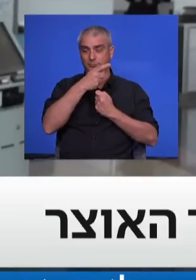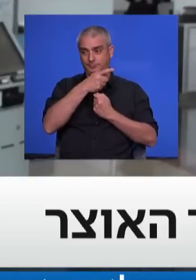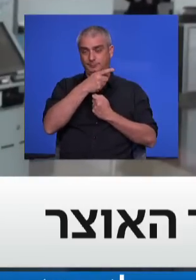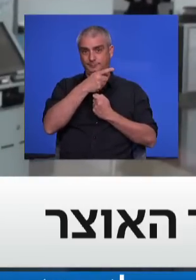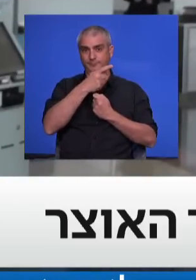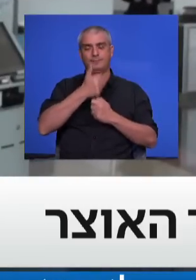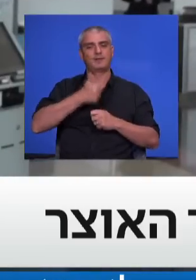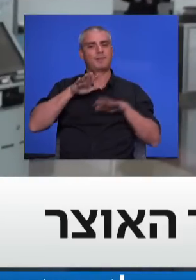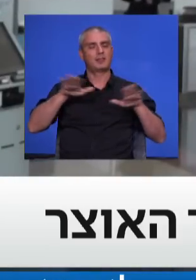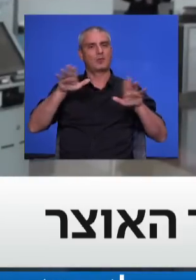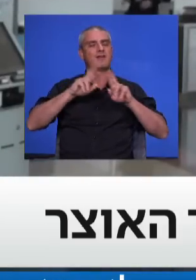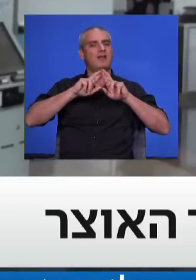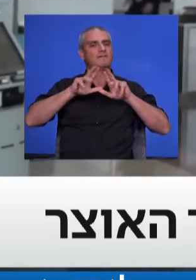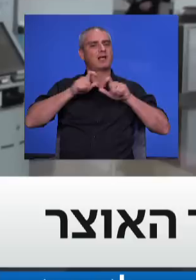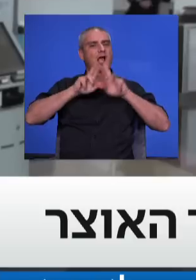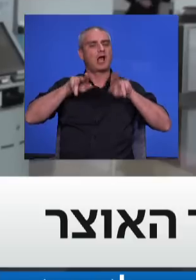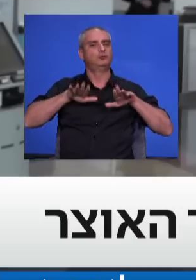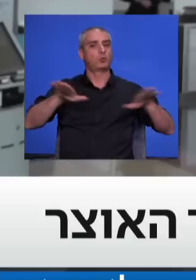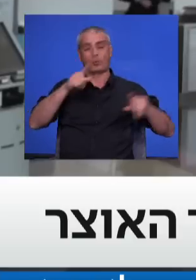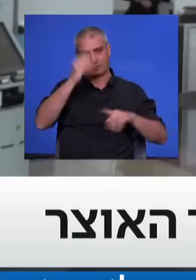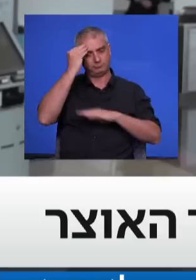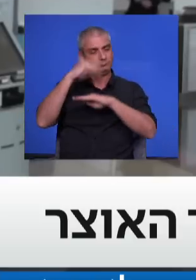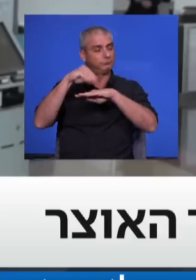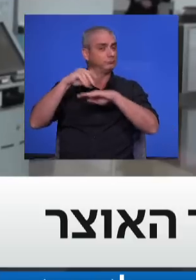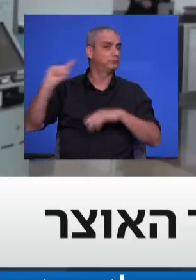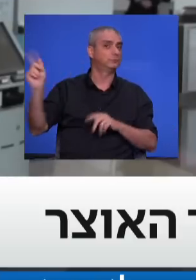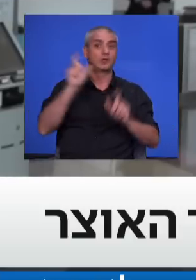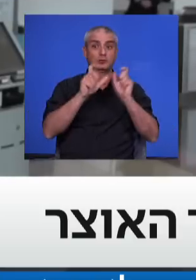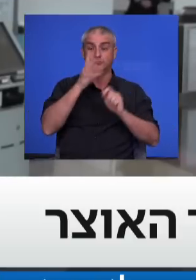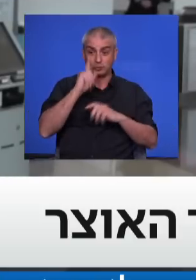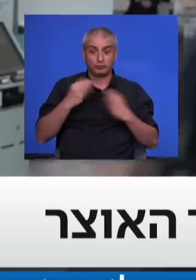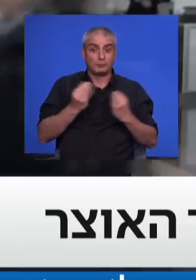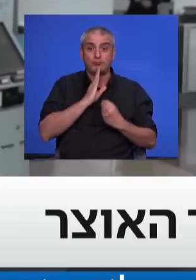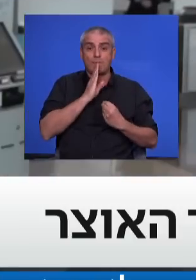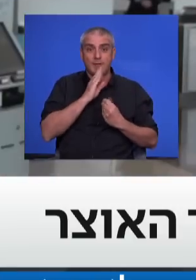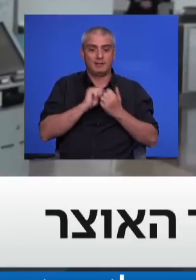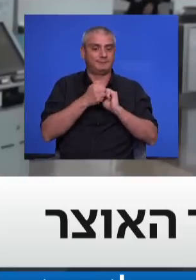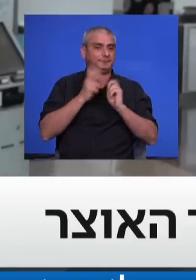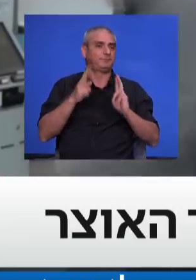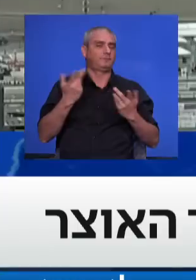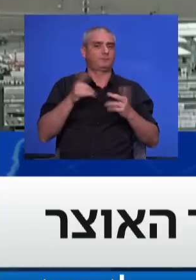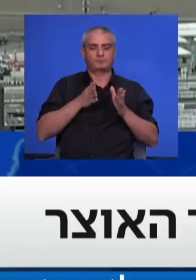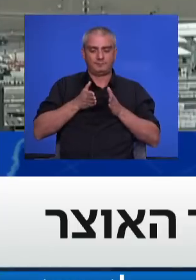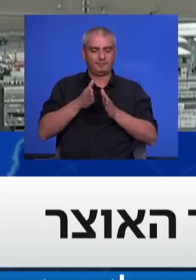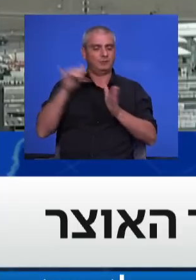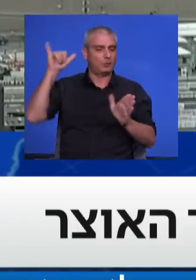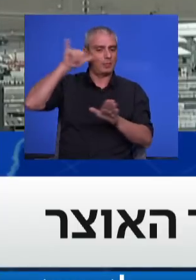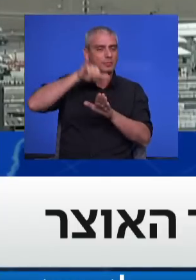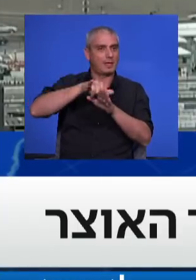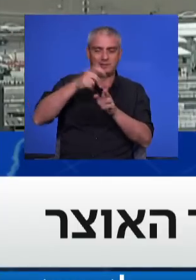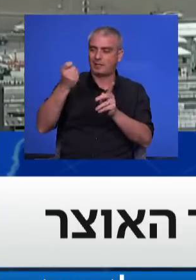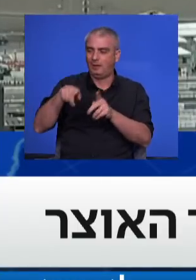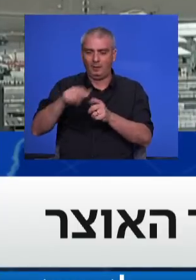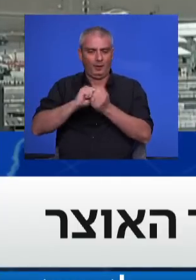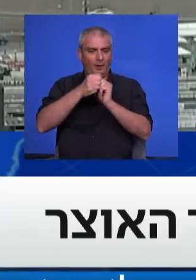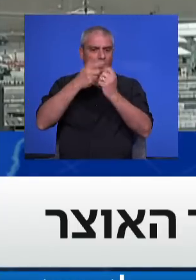מנהל התעופה ושדות התעופה מודיעים לאנשים בקוקפיט אם יש משהו, אם למשל יש מסלול נחיתה אחד שנסגר, אם יש